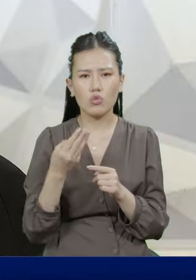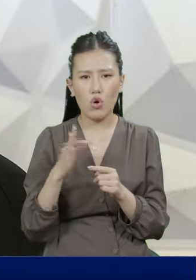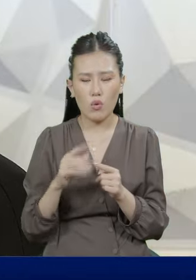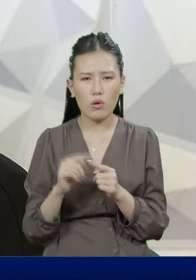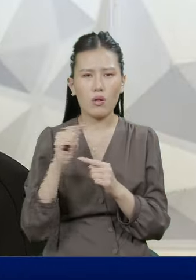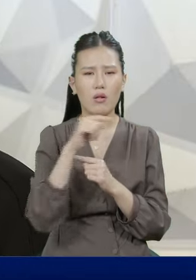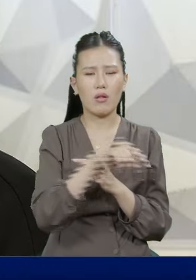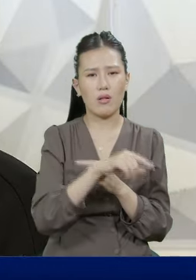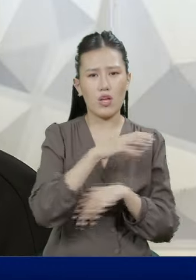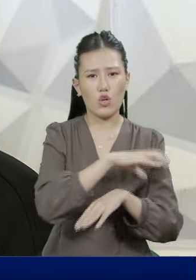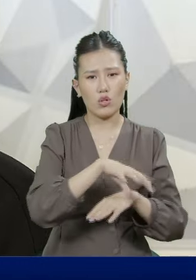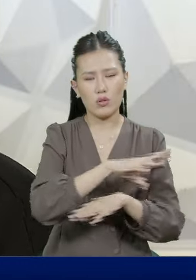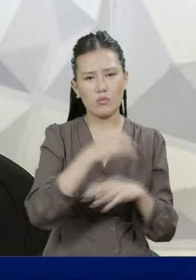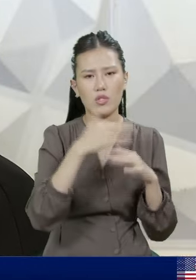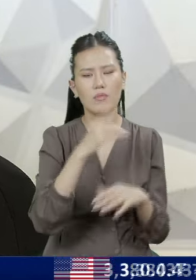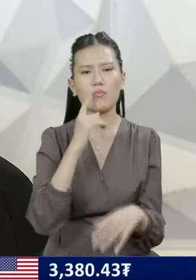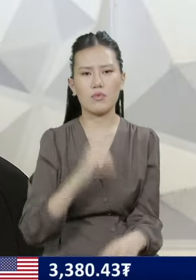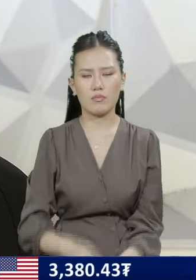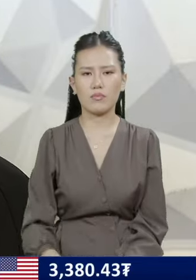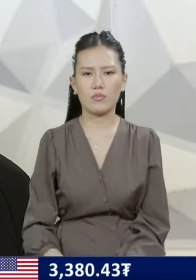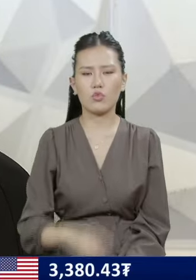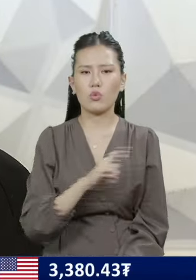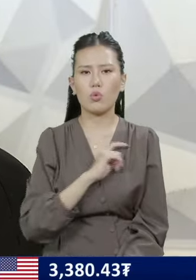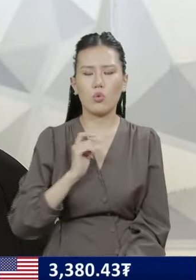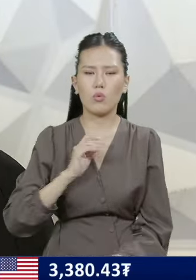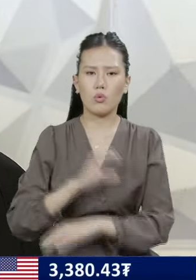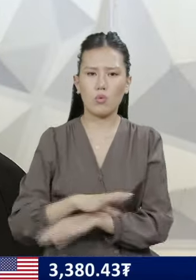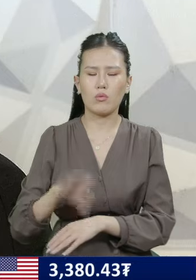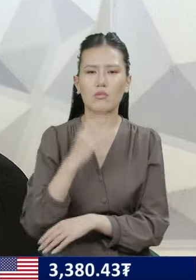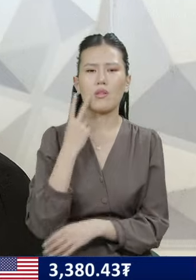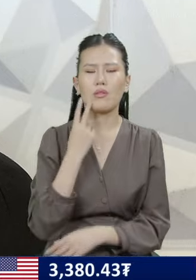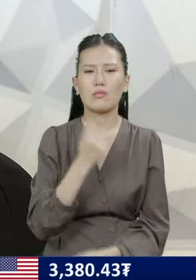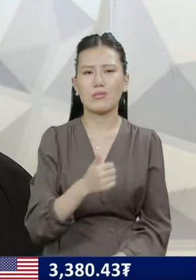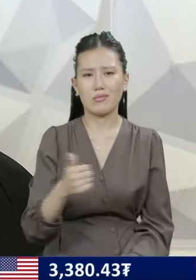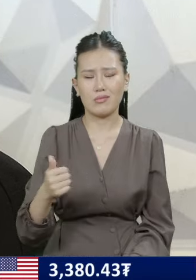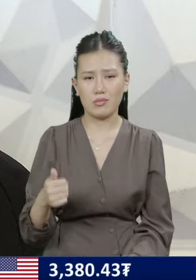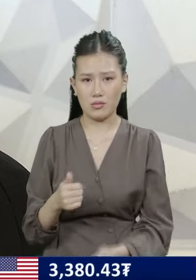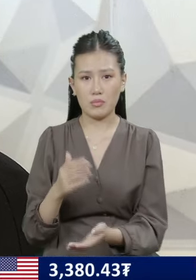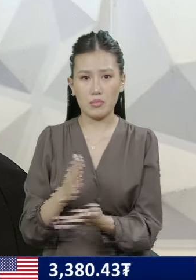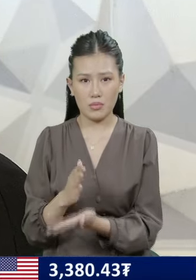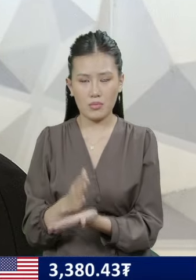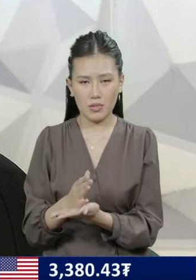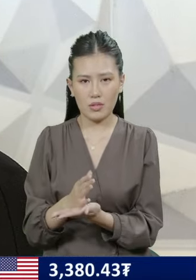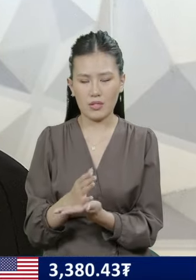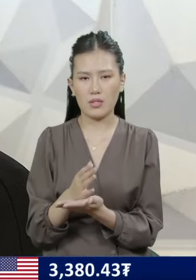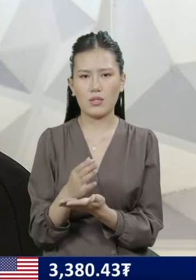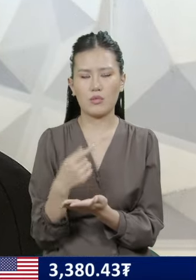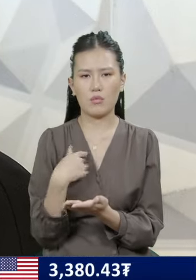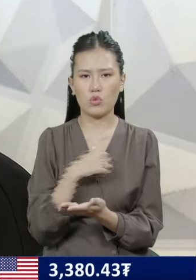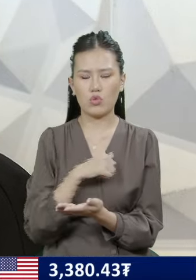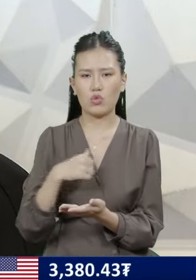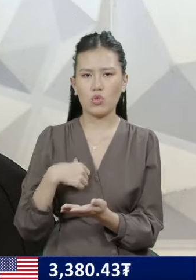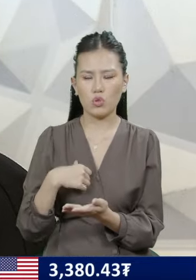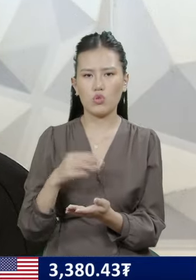Угаасаа хангамж аягүй сайтай байдаг, хувийн сургуулиуд ихтэй байдаг тийм дүүрэгт бол угаасаа жишээл би өөрөө очих